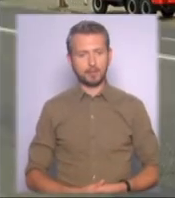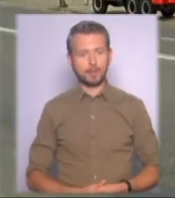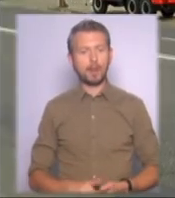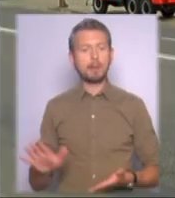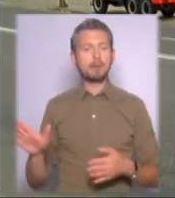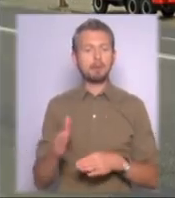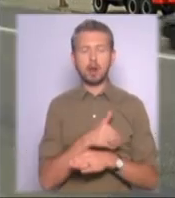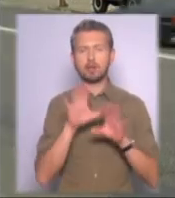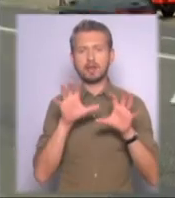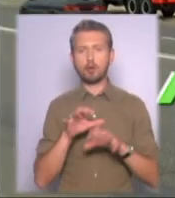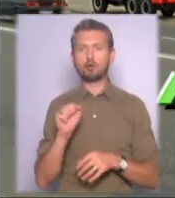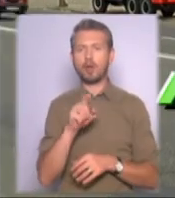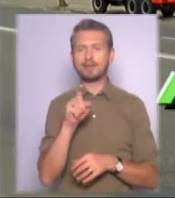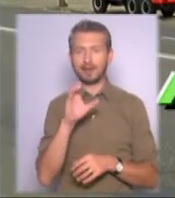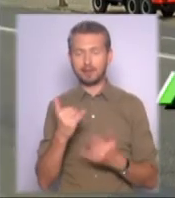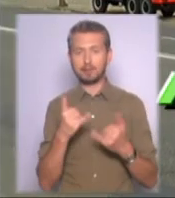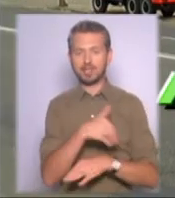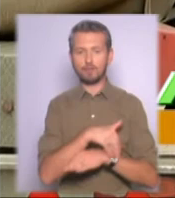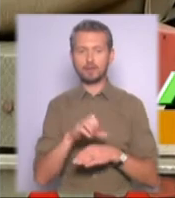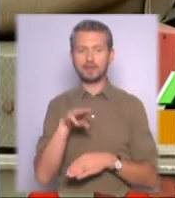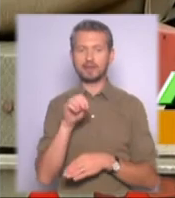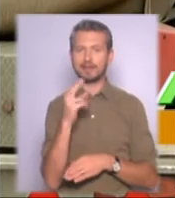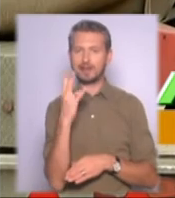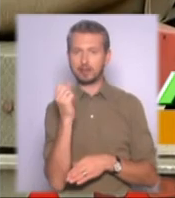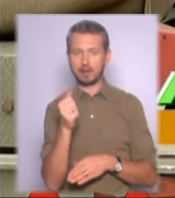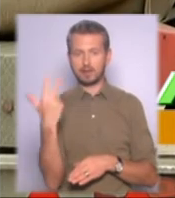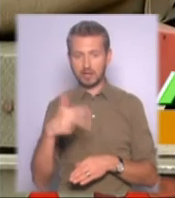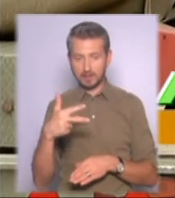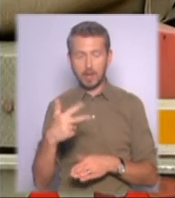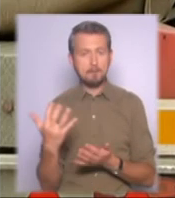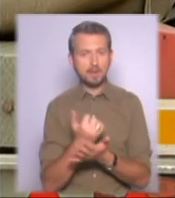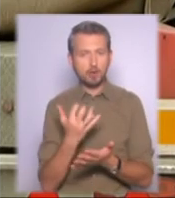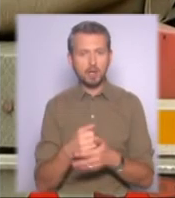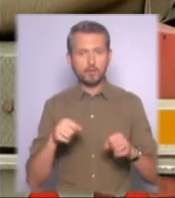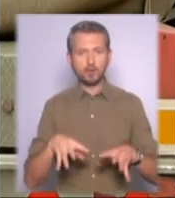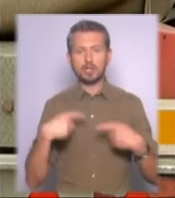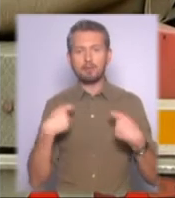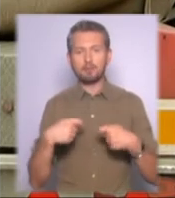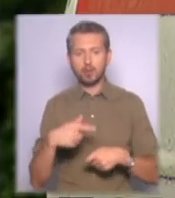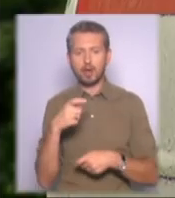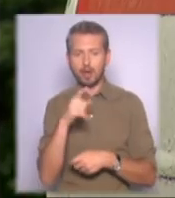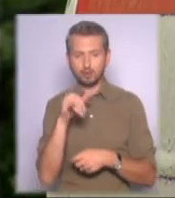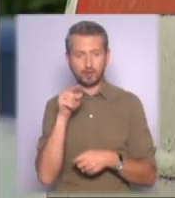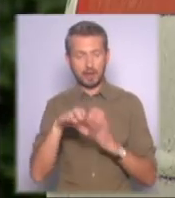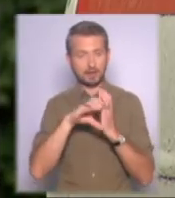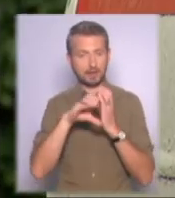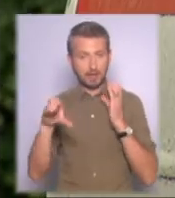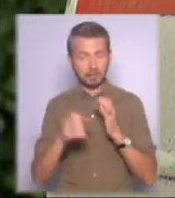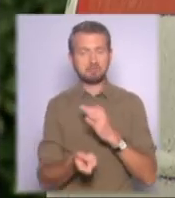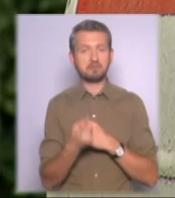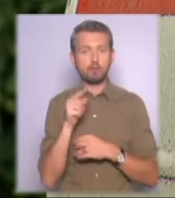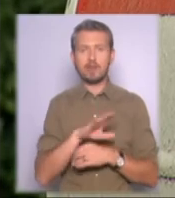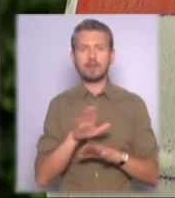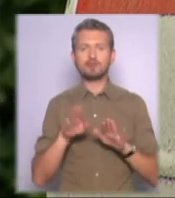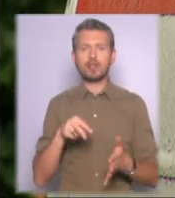Прибирають незаконну ЗС тепер на вулиці Стеценка, 30. Підзаробити підприємці вирішили на продажу газу з цієї цистерни. Як виявилось, вона не лише